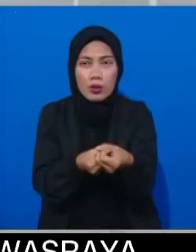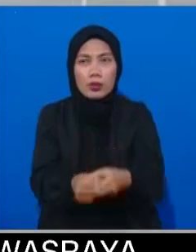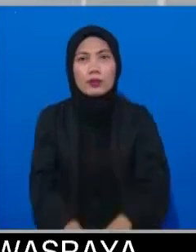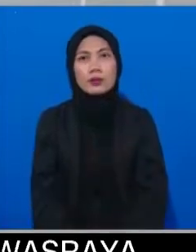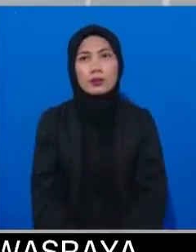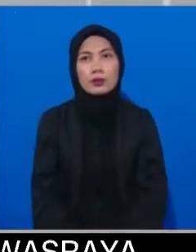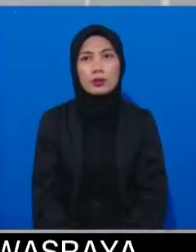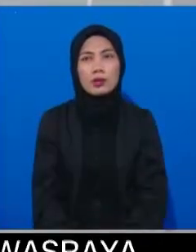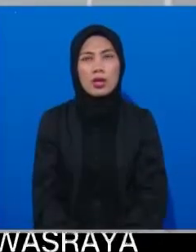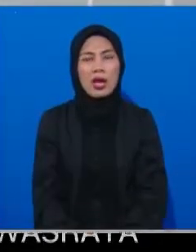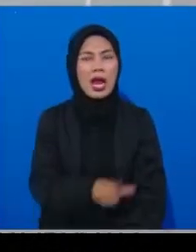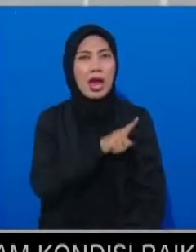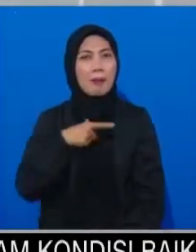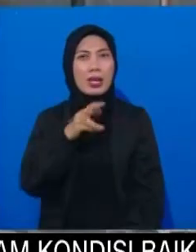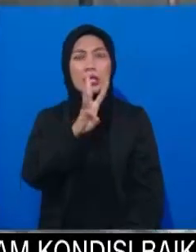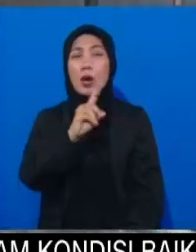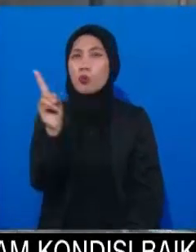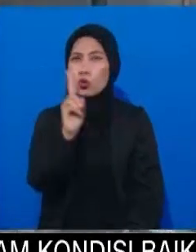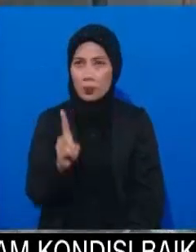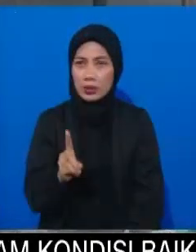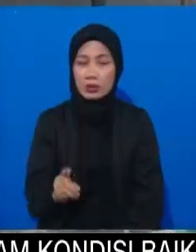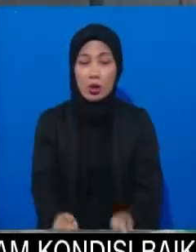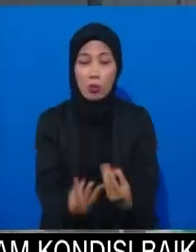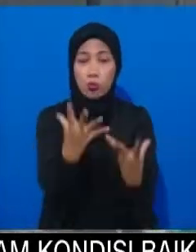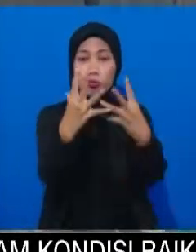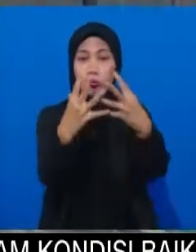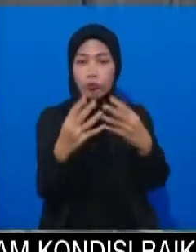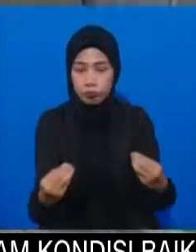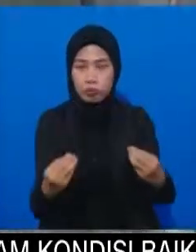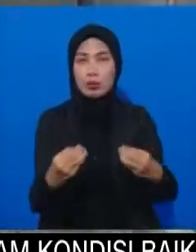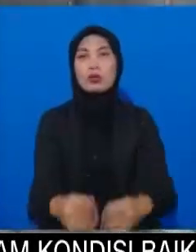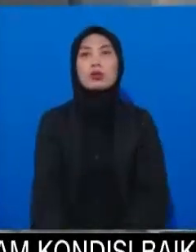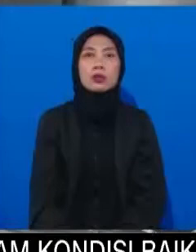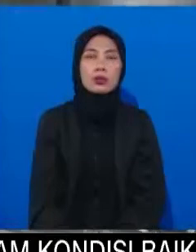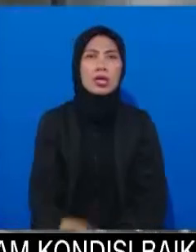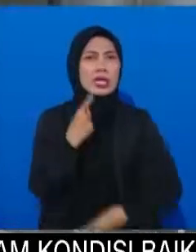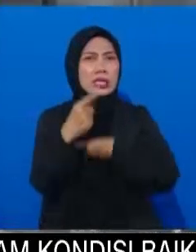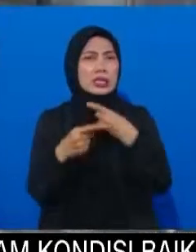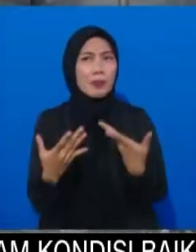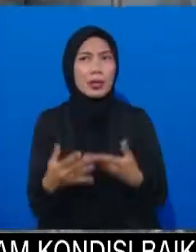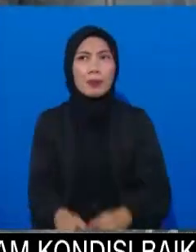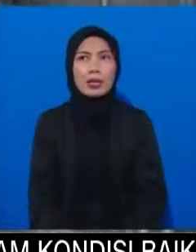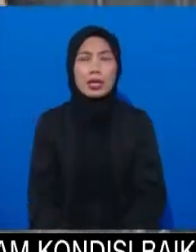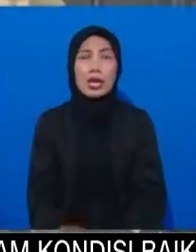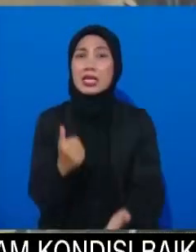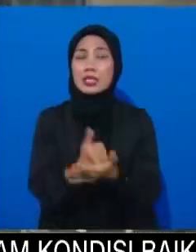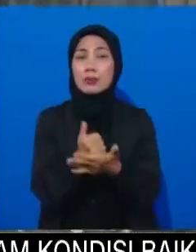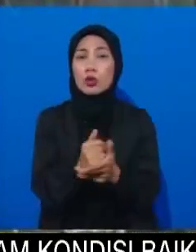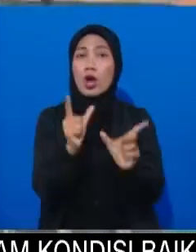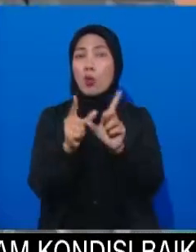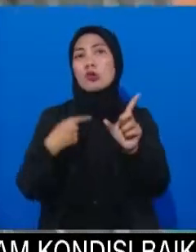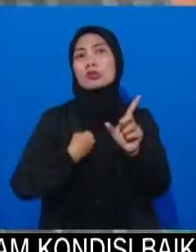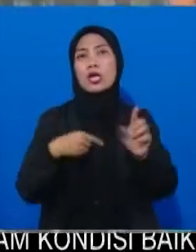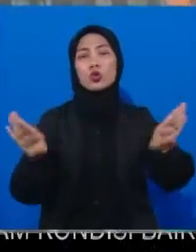titik api selama 30 menit. Menurut seorang pemilik warung, saat kejadian warungnya dalam keadaan tutup karena ditinggal ke